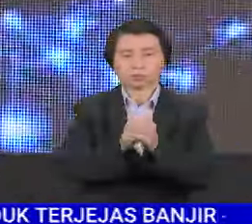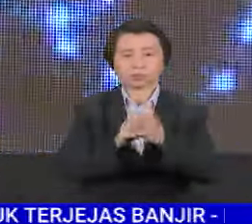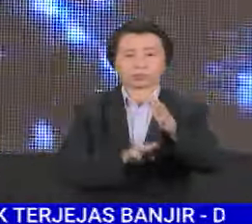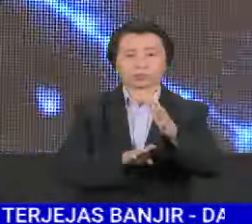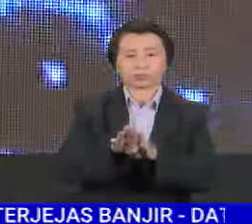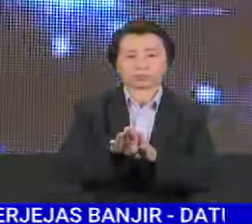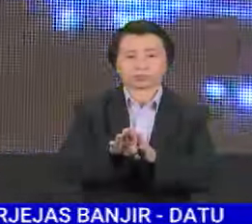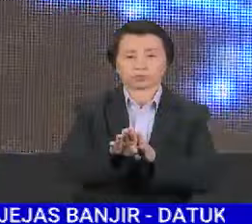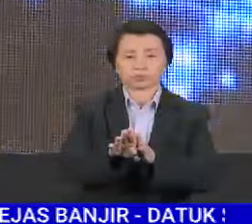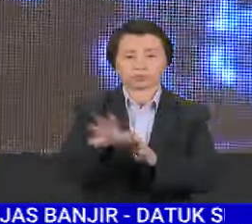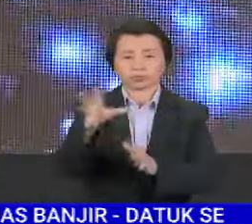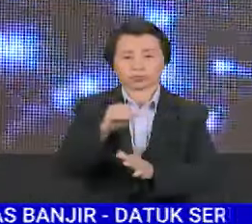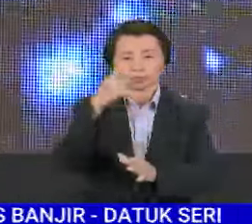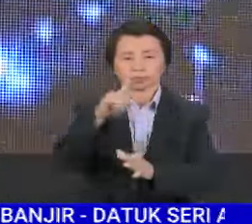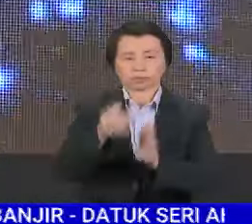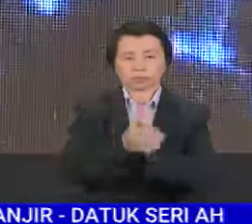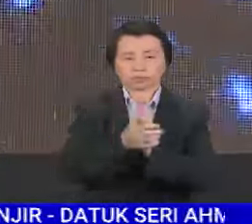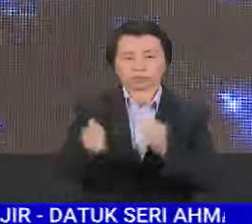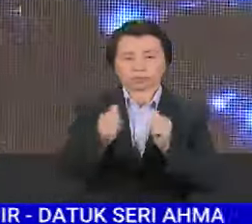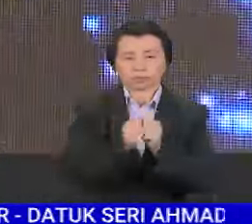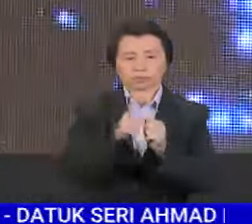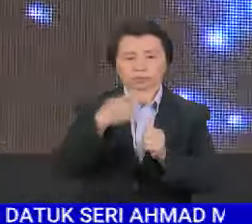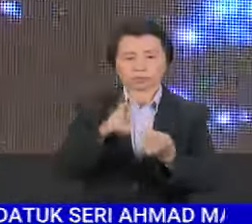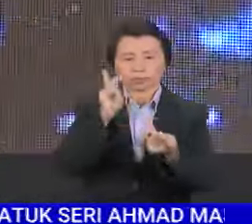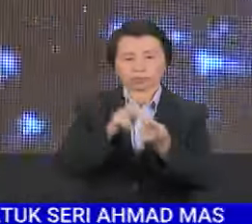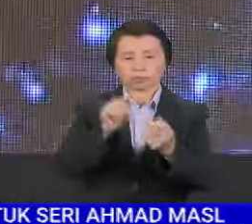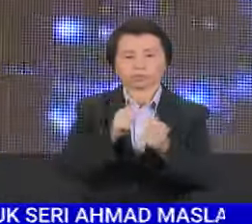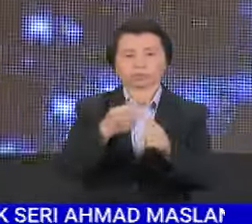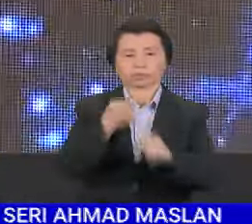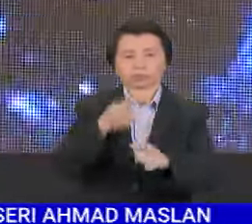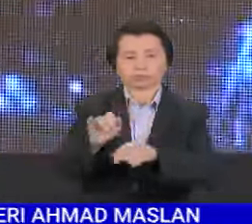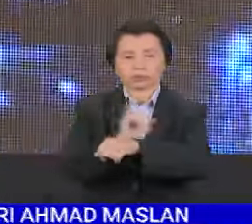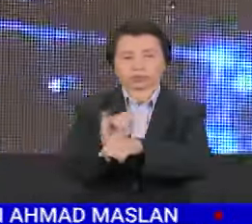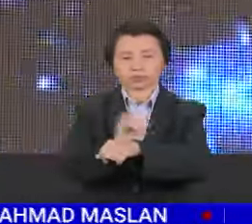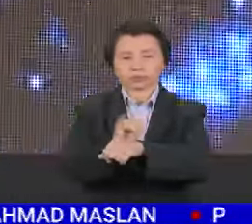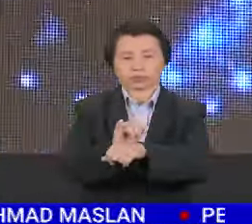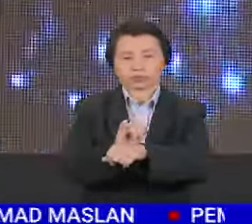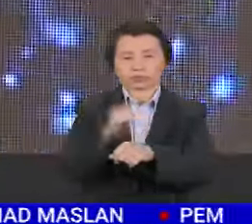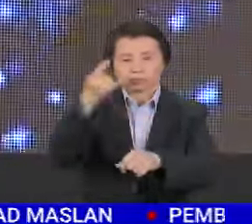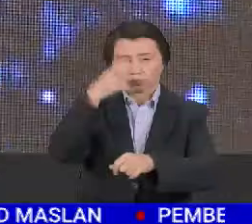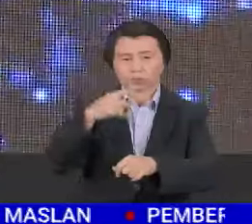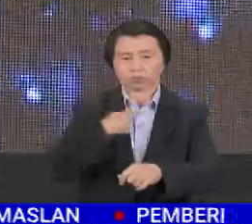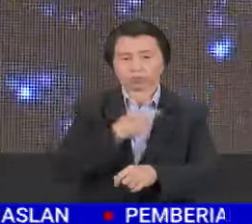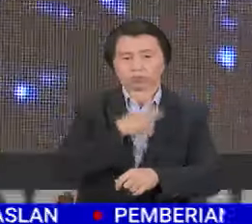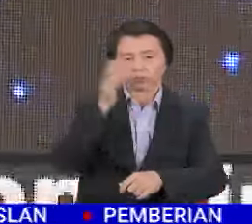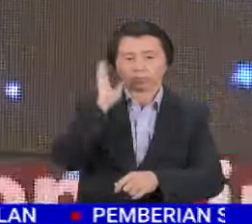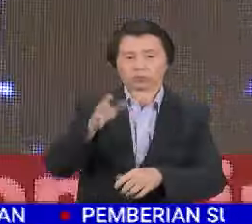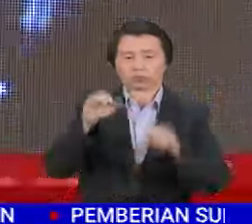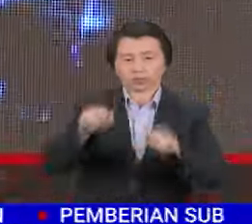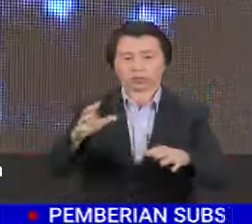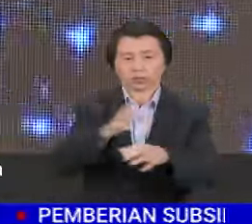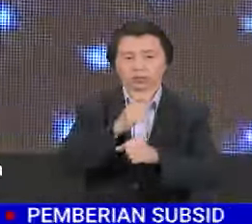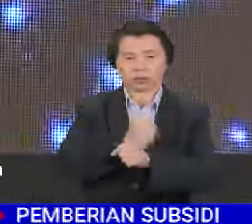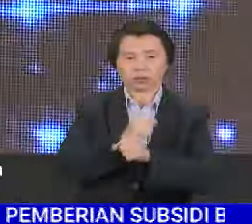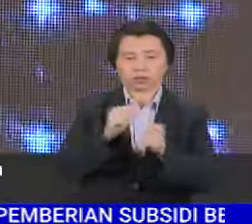as well as equipment and software for the development of products to ensure TTVision will always be able to provide